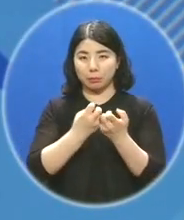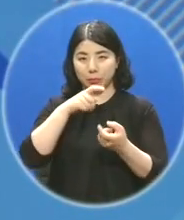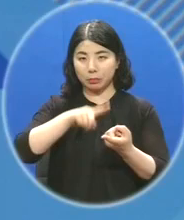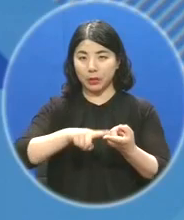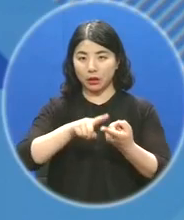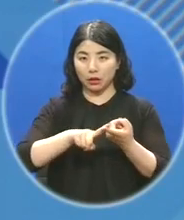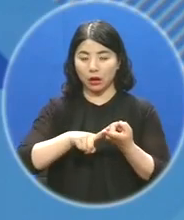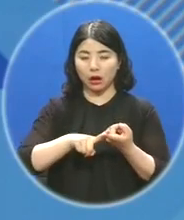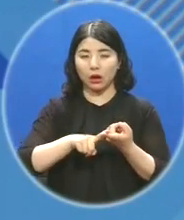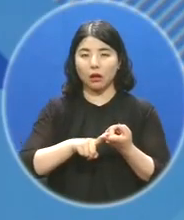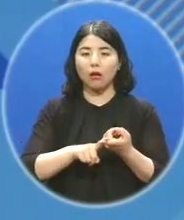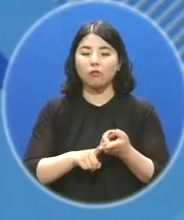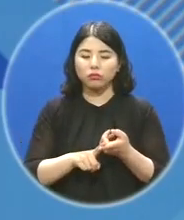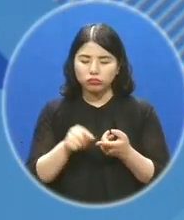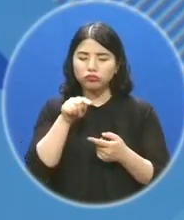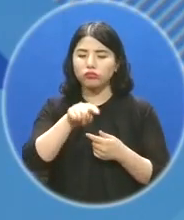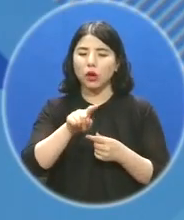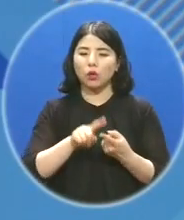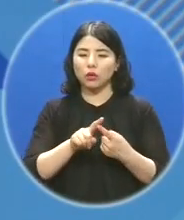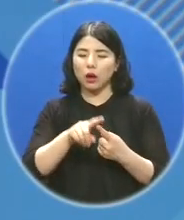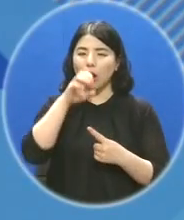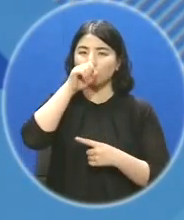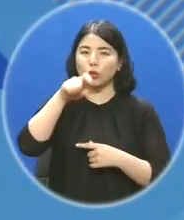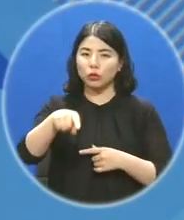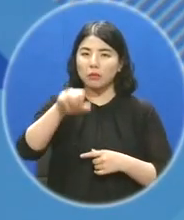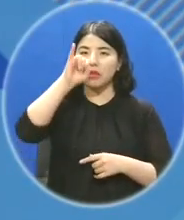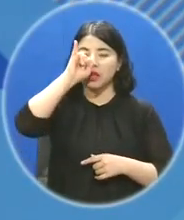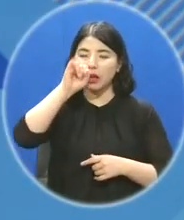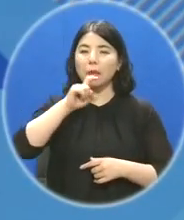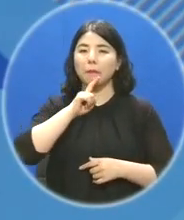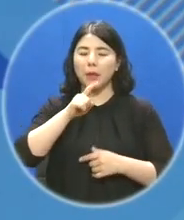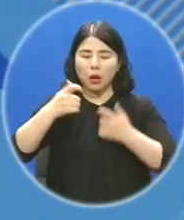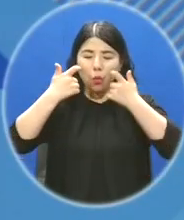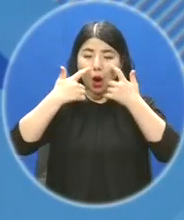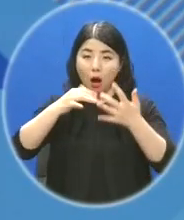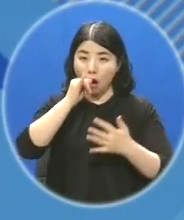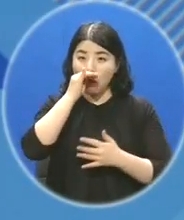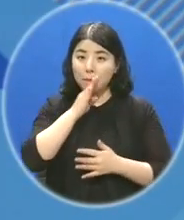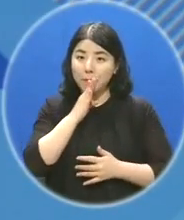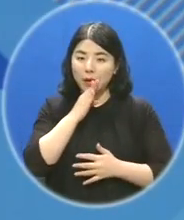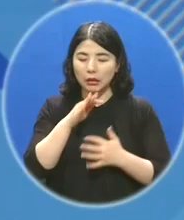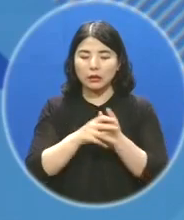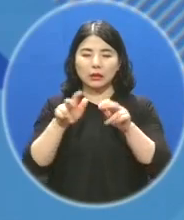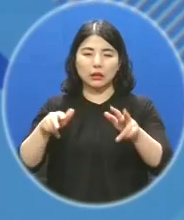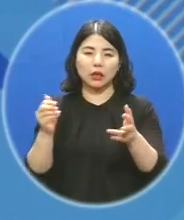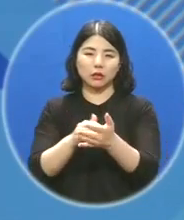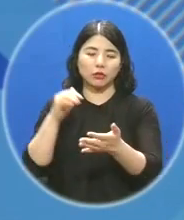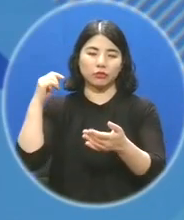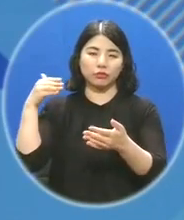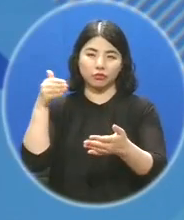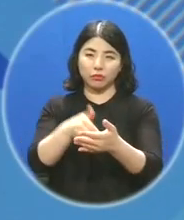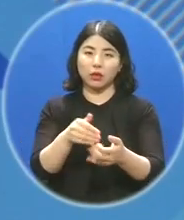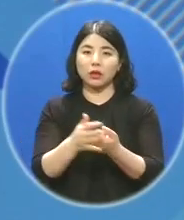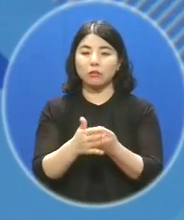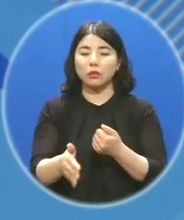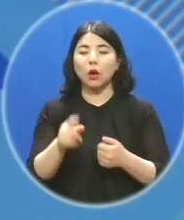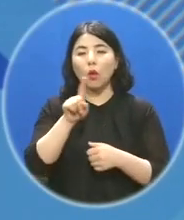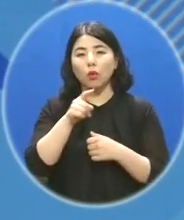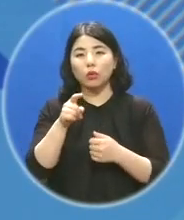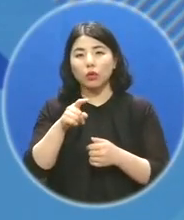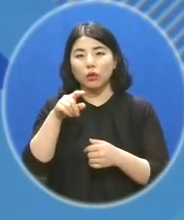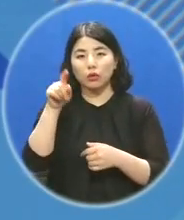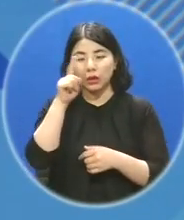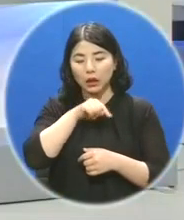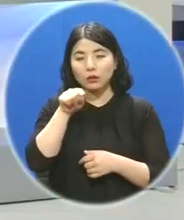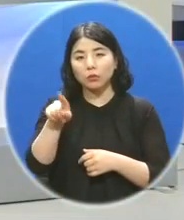대해서 그래도 이런 것들은 장점이 있습니다라는 게 분명히 있지 않겠습니까? 지금까지 이어져 왔으니까요. 어떤 장점이 그